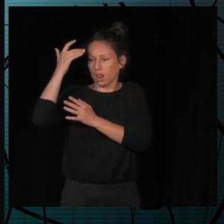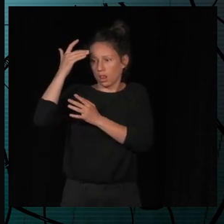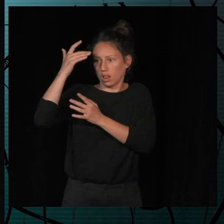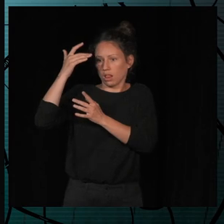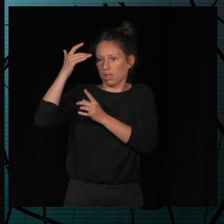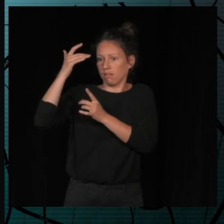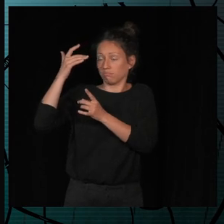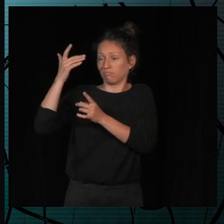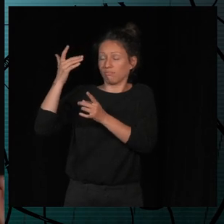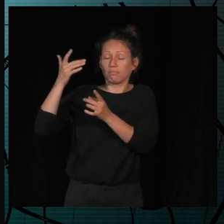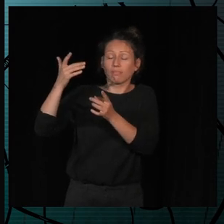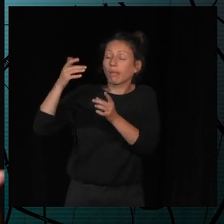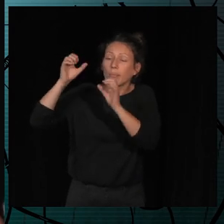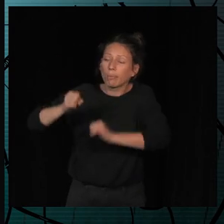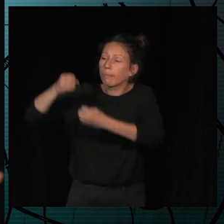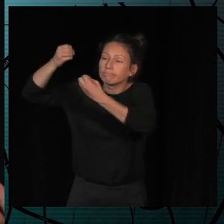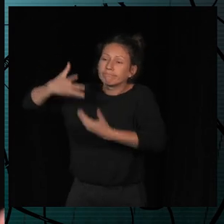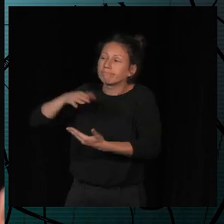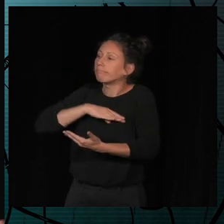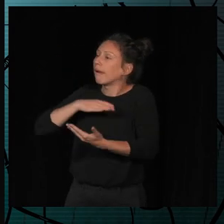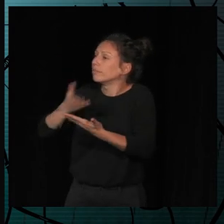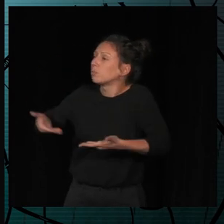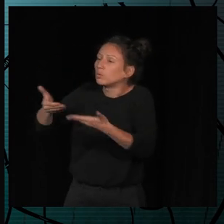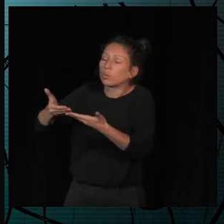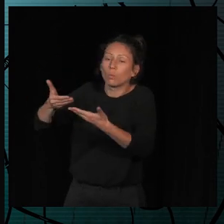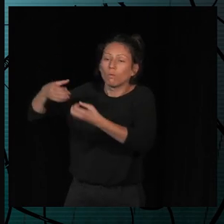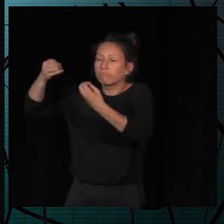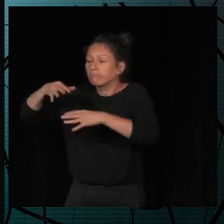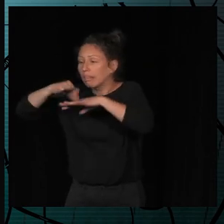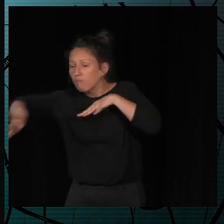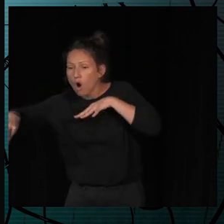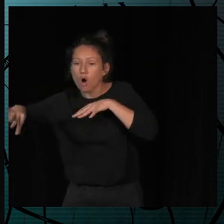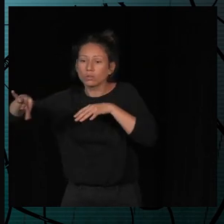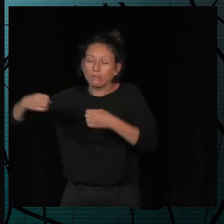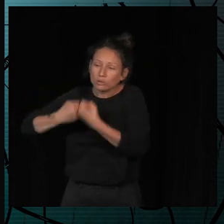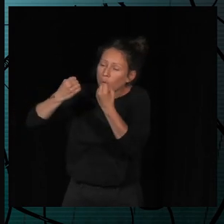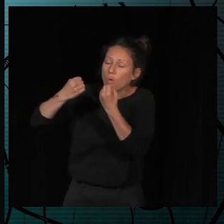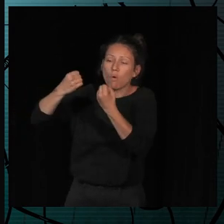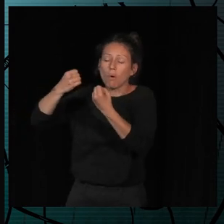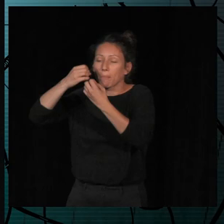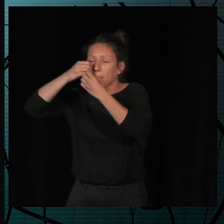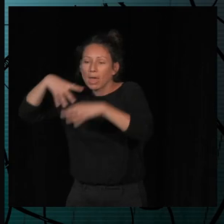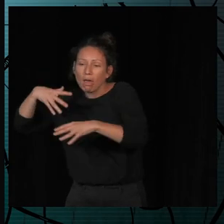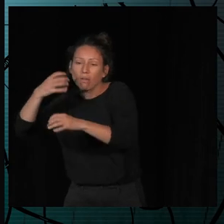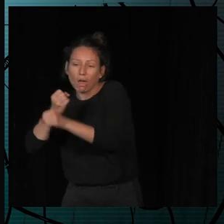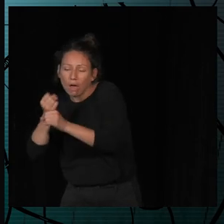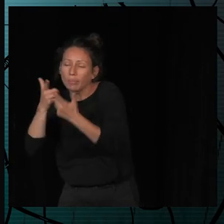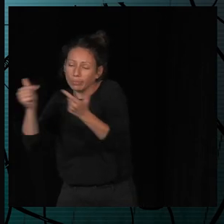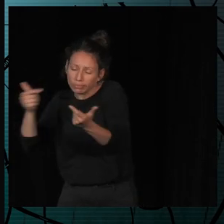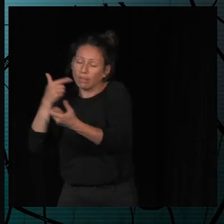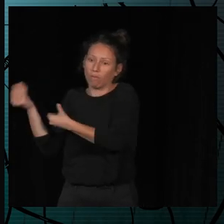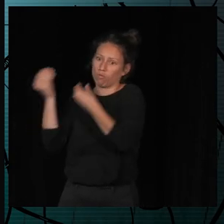situation sociale he perte d'emploi divorce traumatisme grave et cetera mais aussi si on a une addiction à un